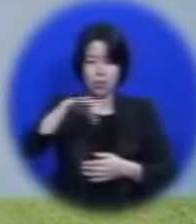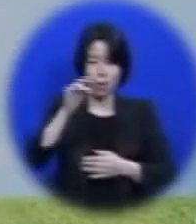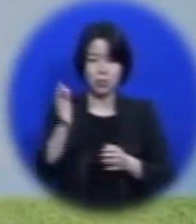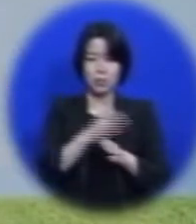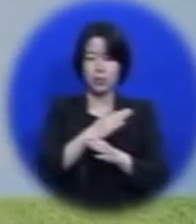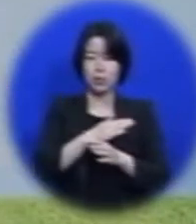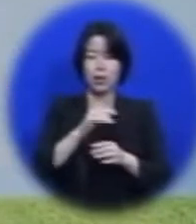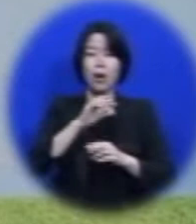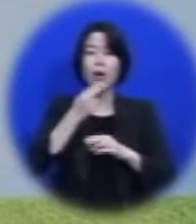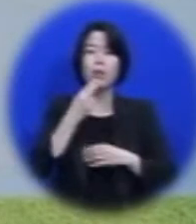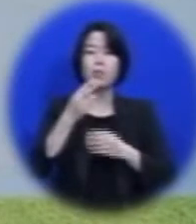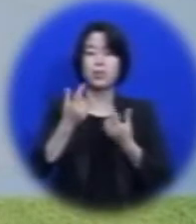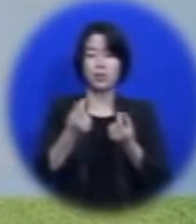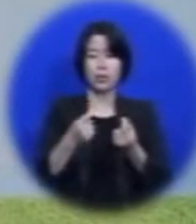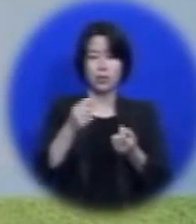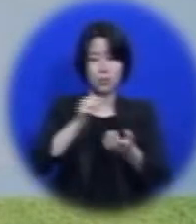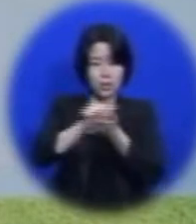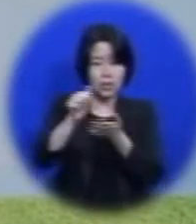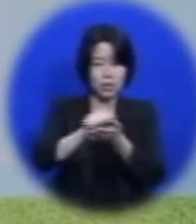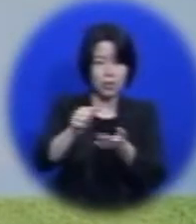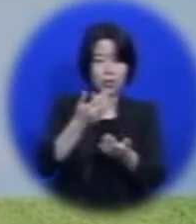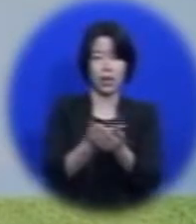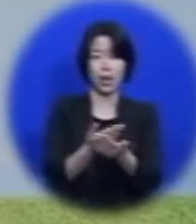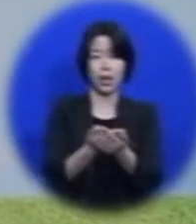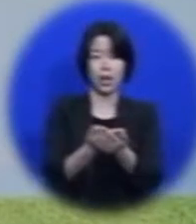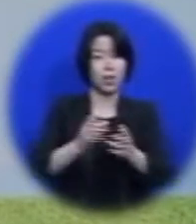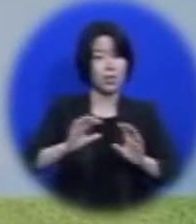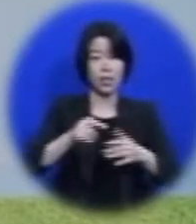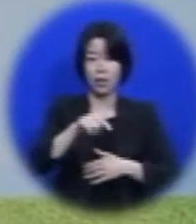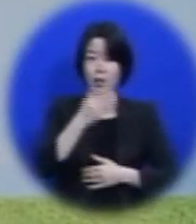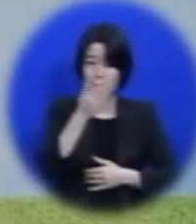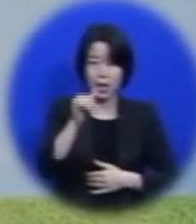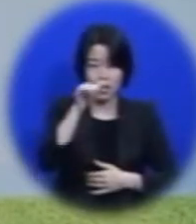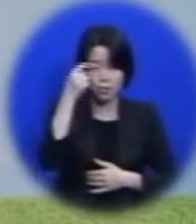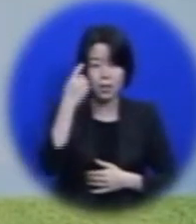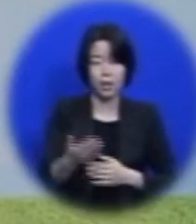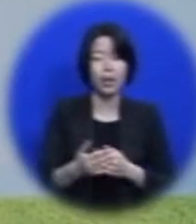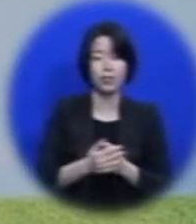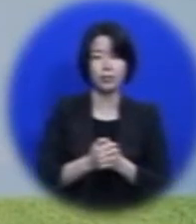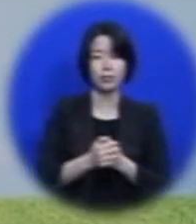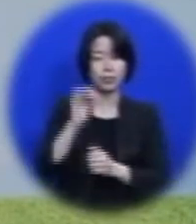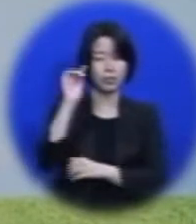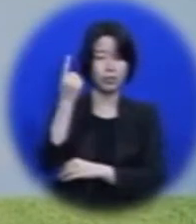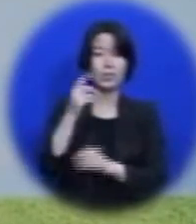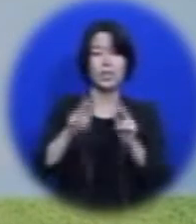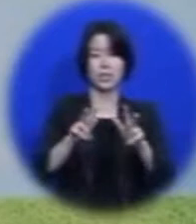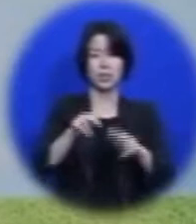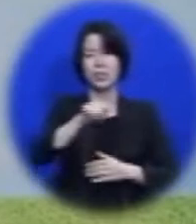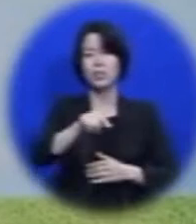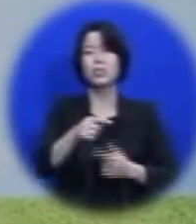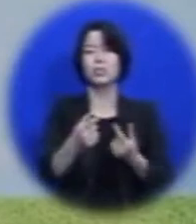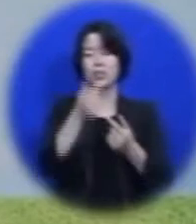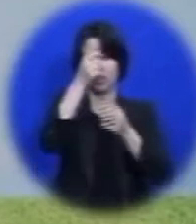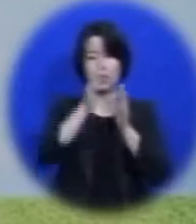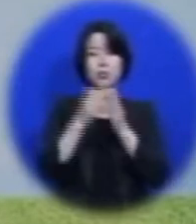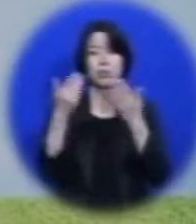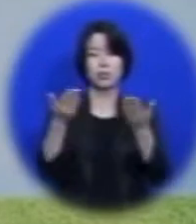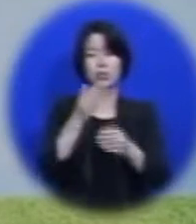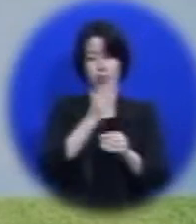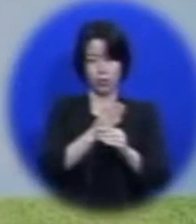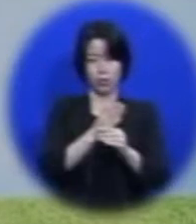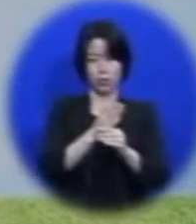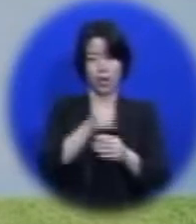씻어달라. 세상에 그게 가능한 일입니까? 다윗이 지금 그 기도를 드리는 거예요.